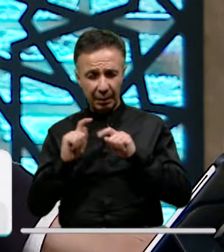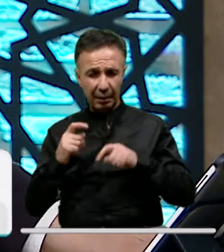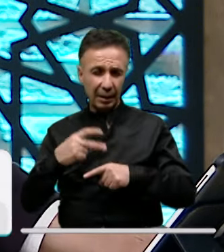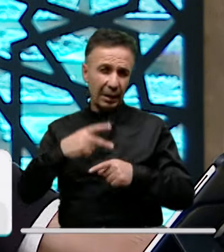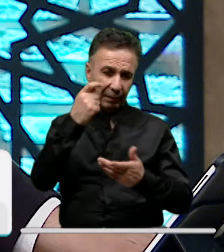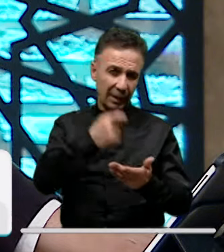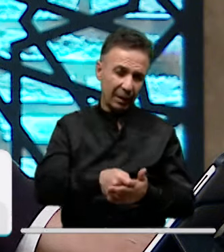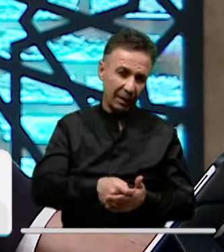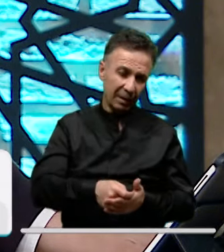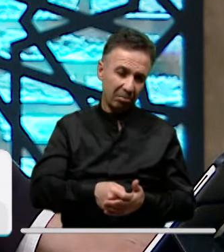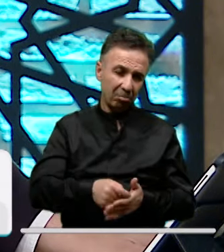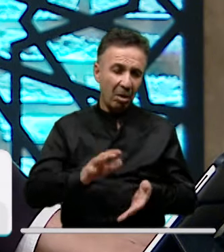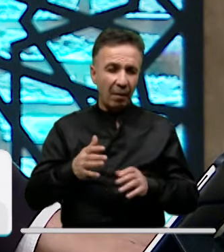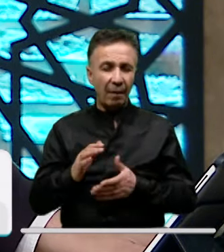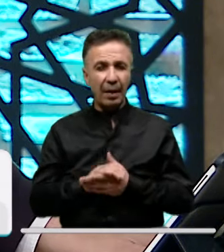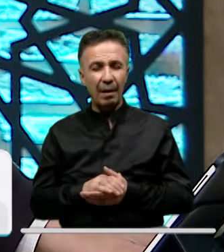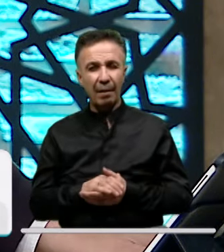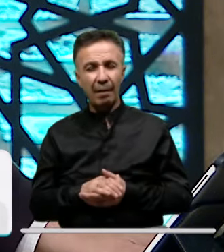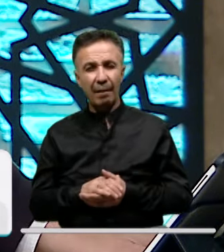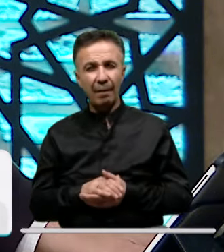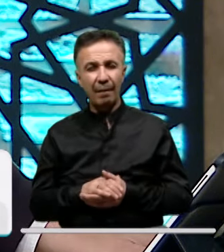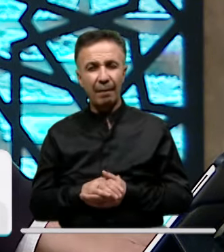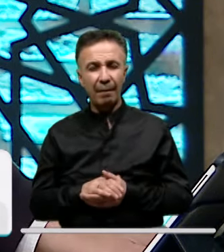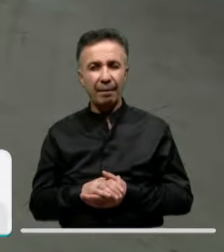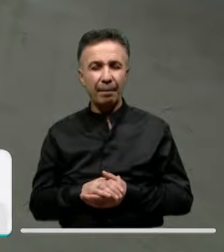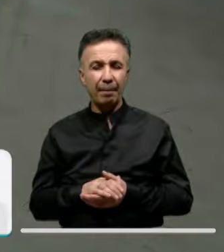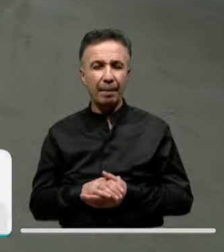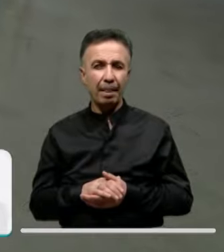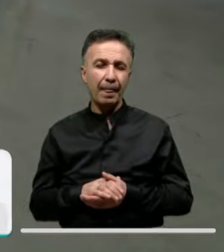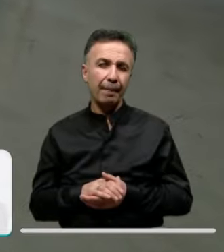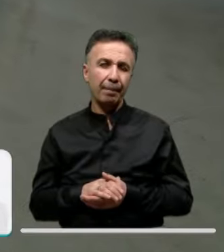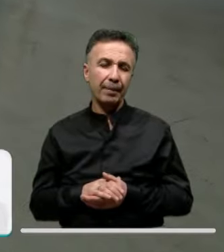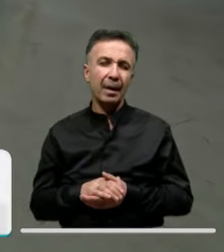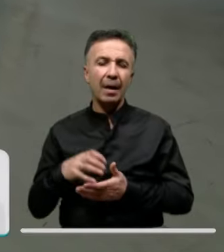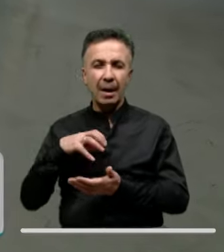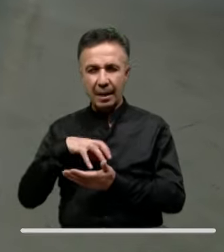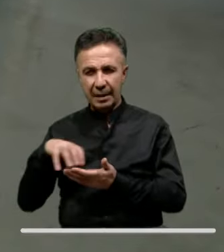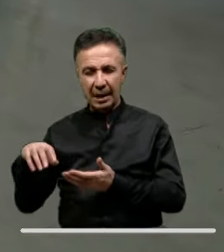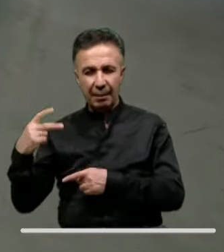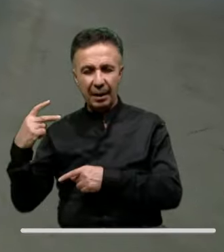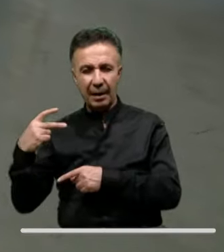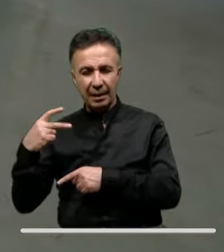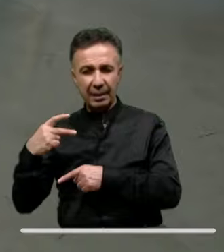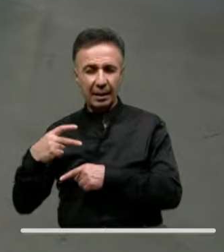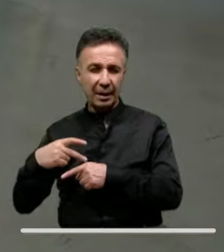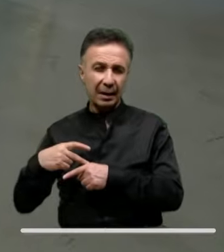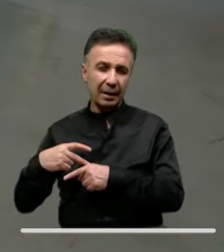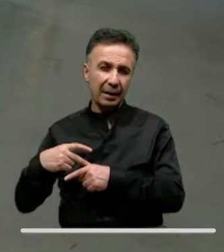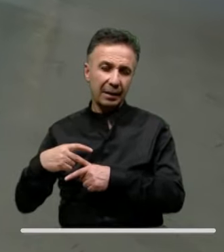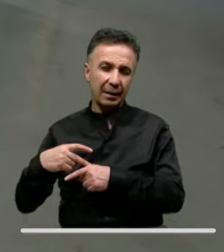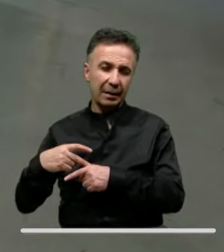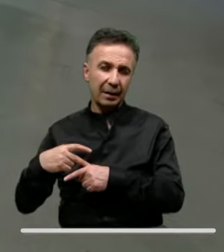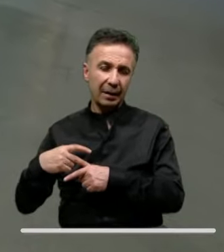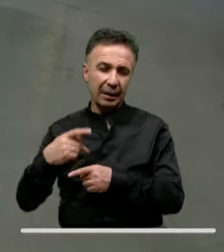kafa karışıklığı mevcut. Acil cevap verirseniz sevinirim demiş. Tabii sermaye zekata tabidir. Yani 15 üzerinden tabii, tabii, mi vereceğim?